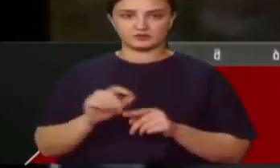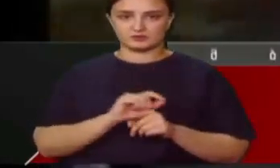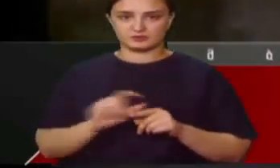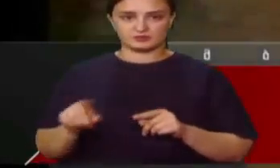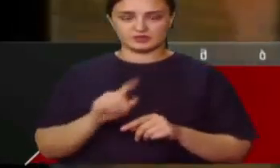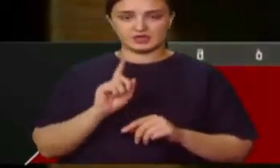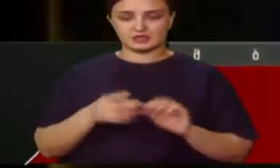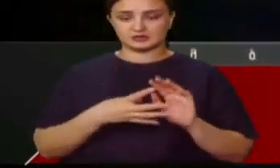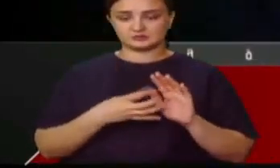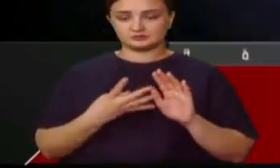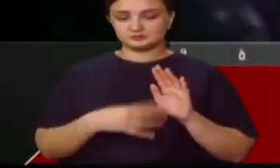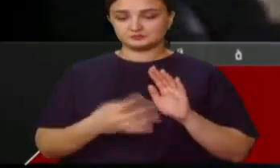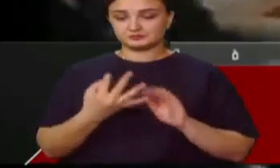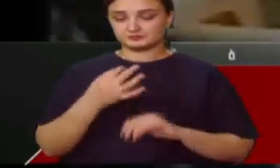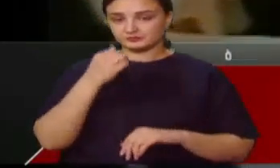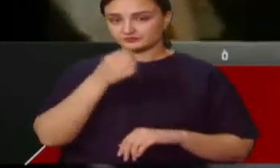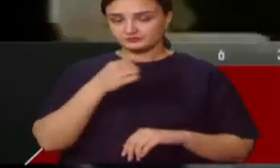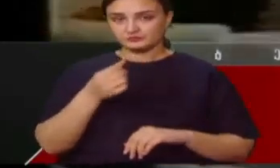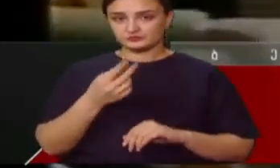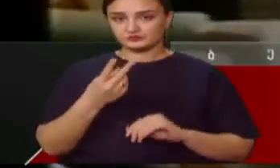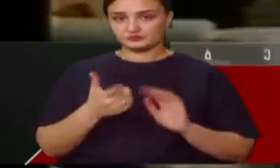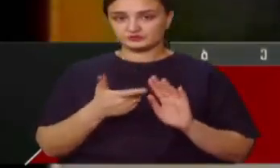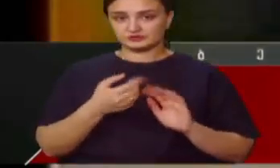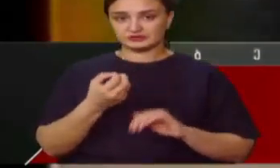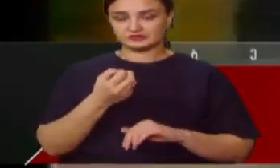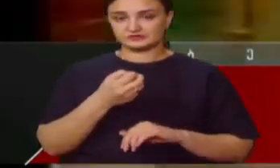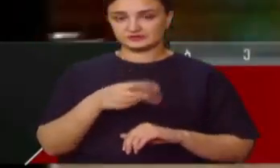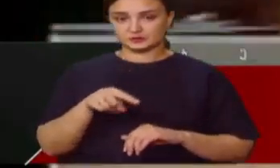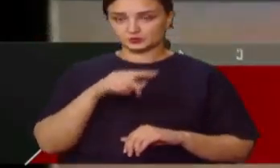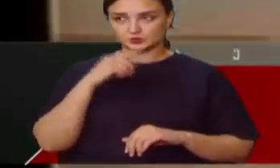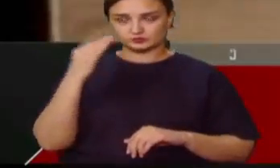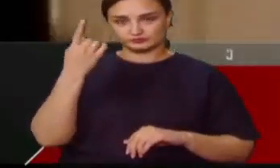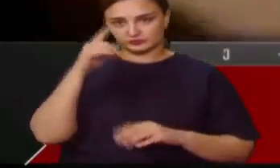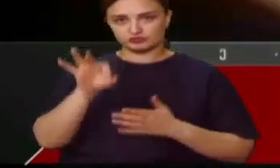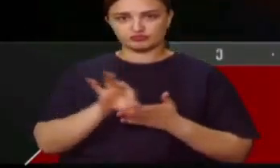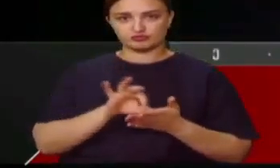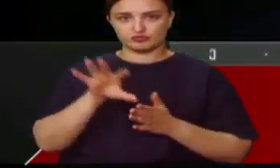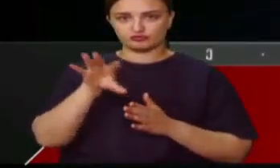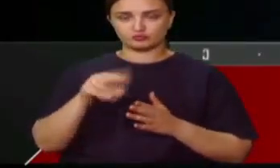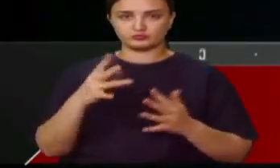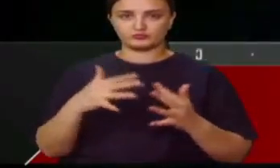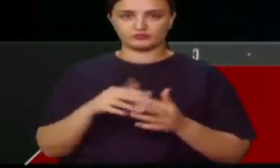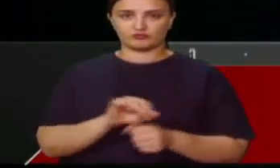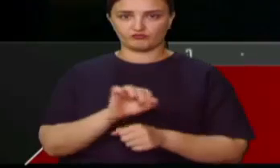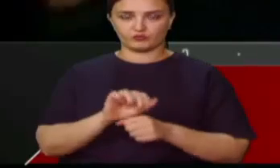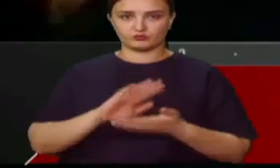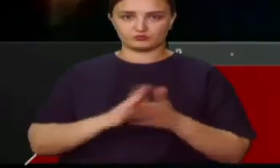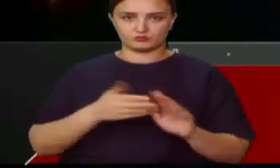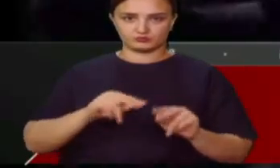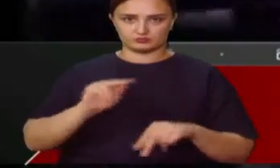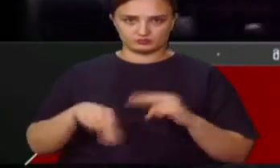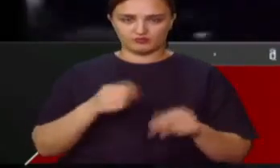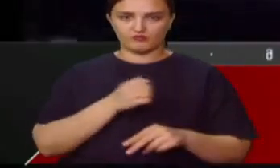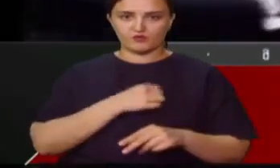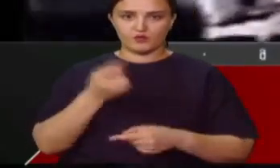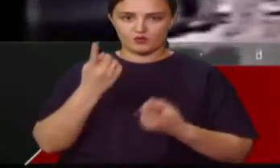განსაზღვრა. 1993 წლის 27 ივლისს რუსეთის ინიციატივით სოჭში ხელი მოეწერა ცეცხლის შეწყვეტისა და შეიარაღებული ძალების